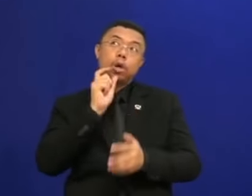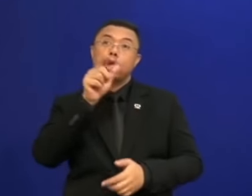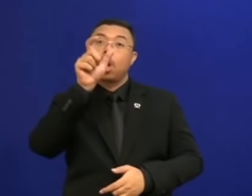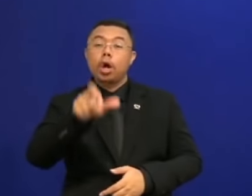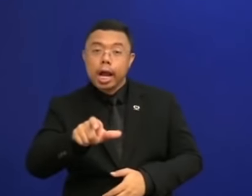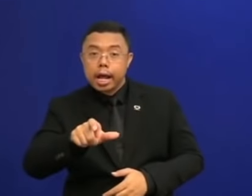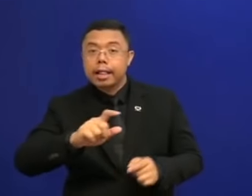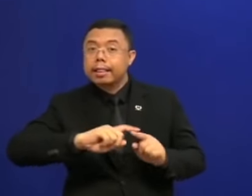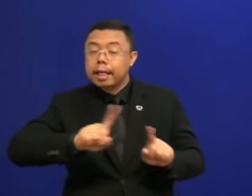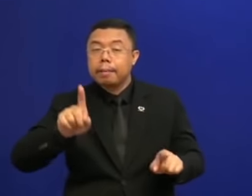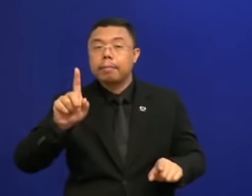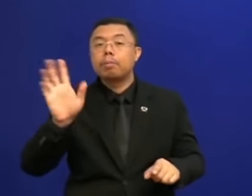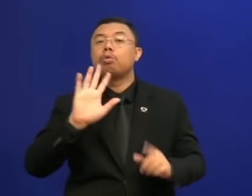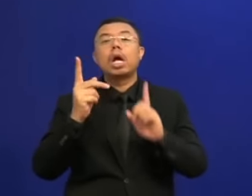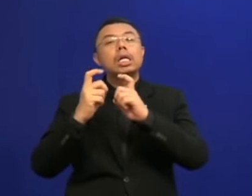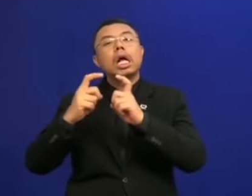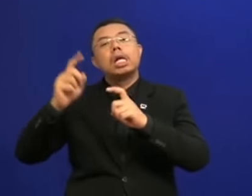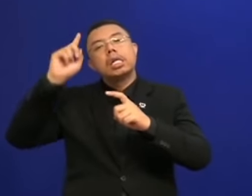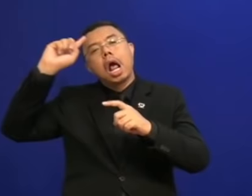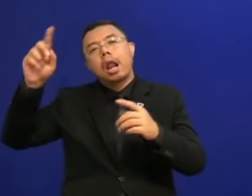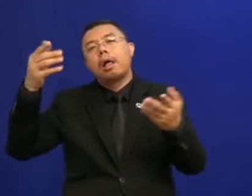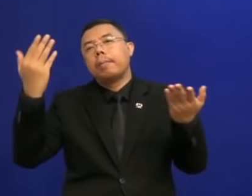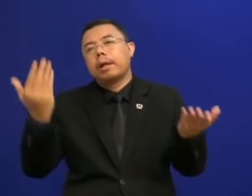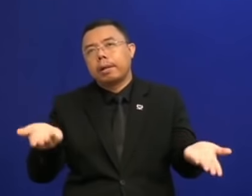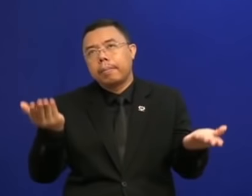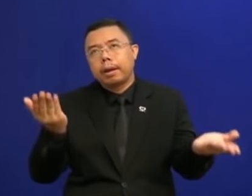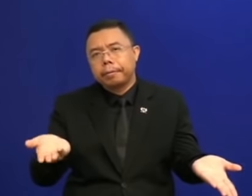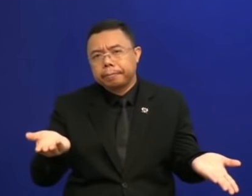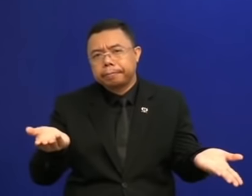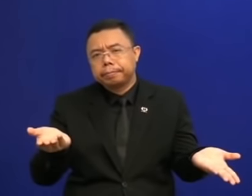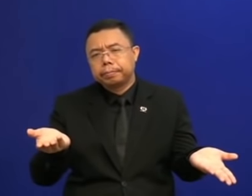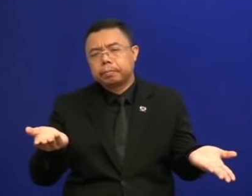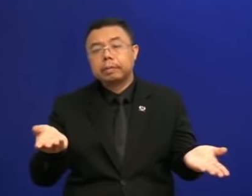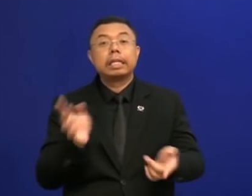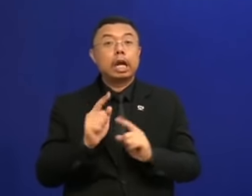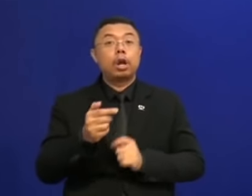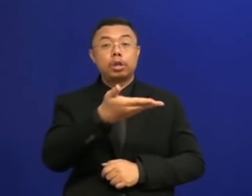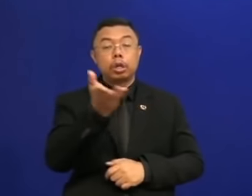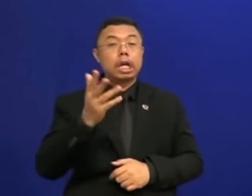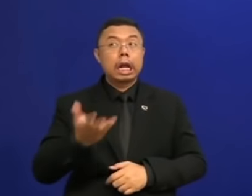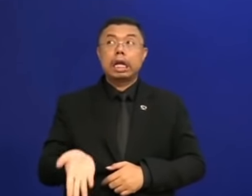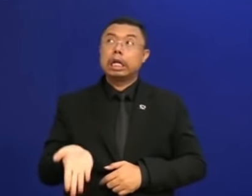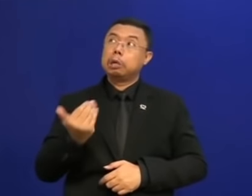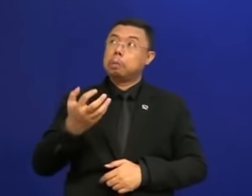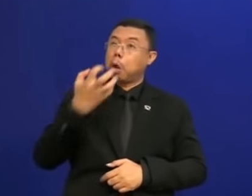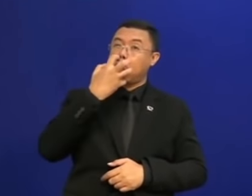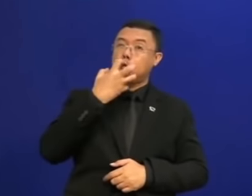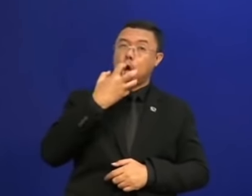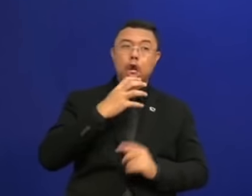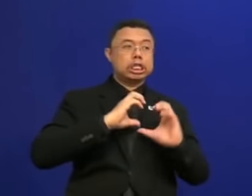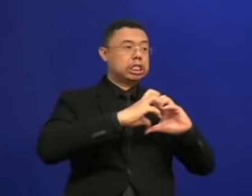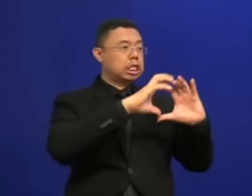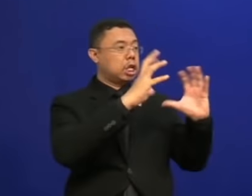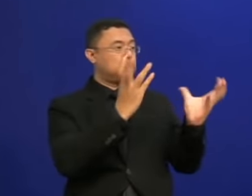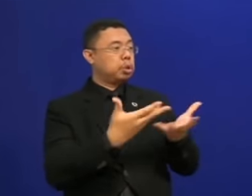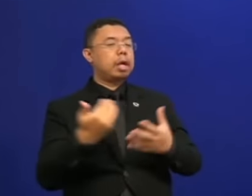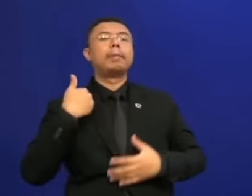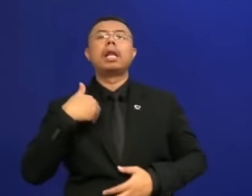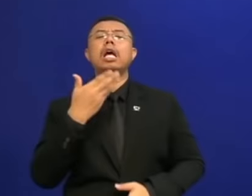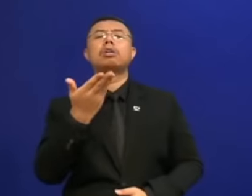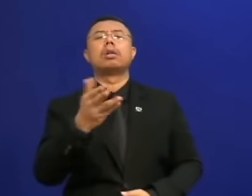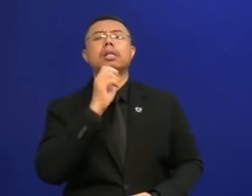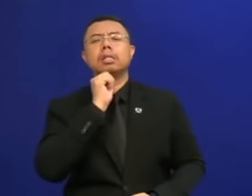yang bukan kekasih Allah. Ya. Kalau saudara hidupnya kotor, mencintai dunia, yang bela